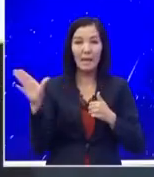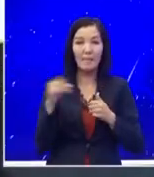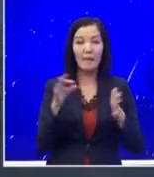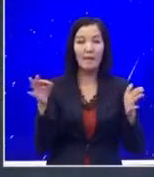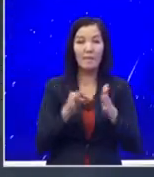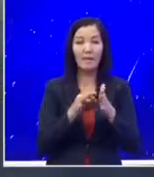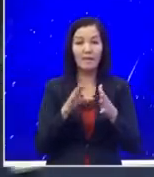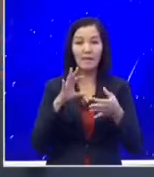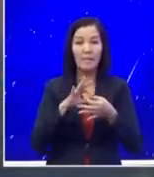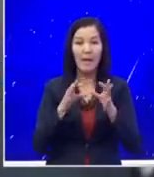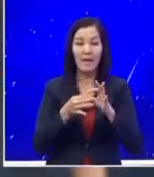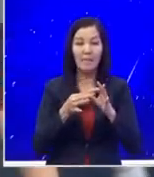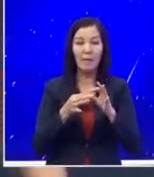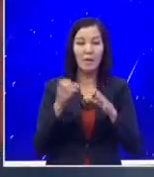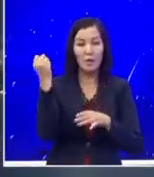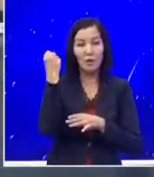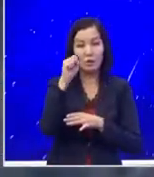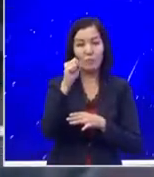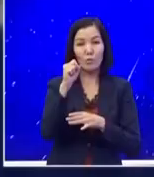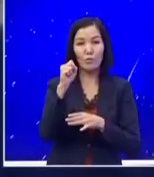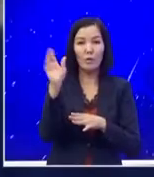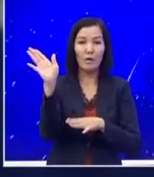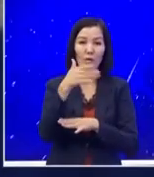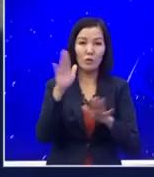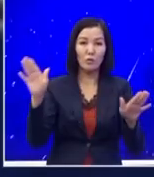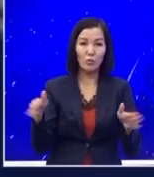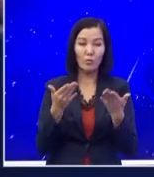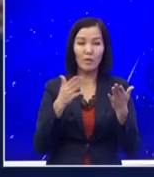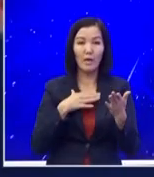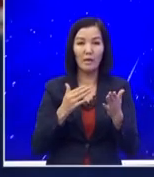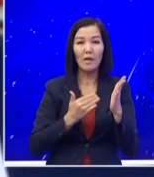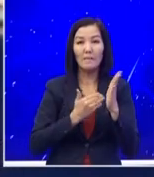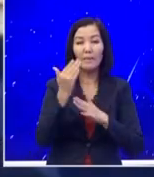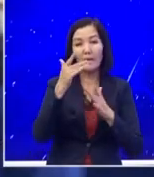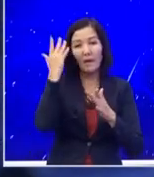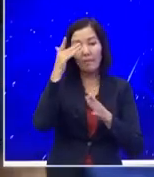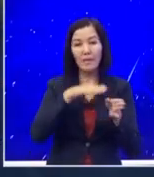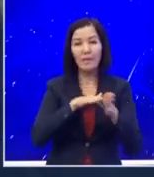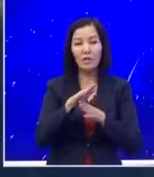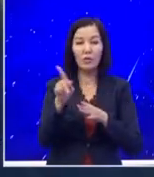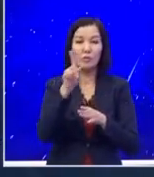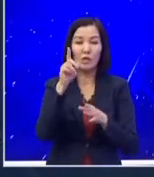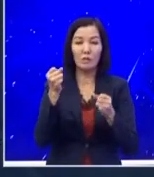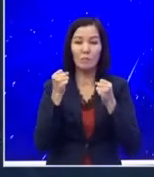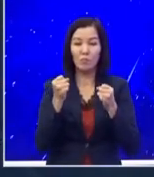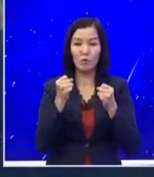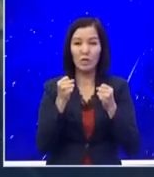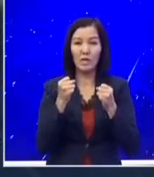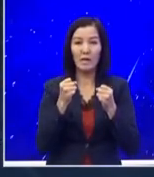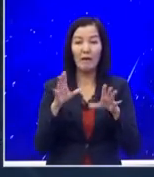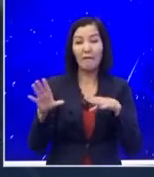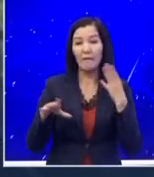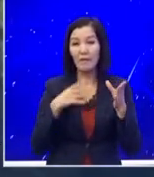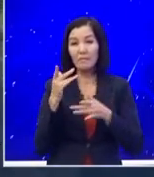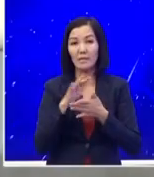әлем чемпионы атанып, еліміздің көк туын көкте желбірету. Асқақ арманына жету үшін жас боксшылар спорт залда тынымсыз